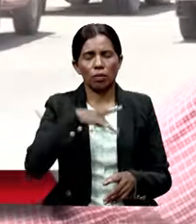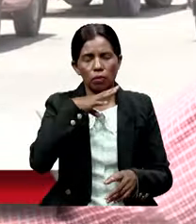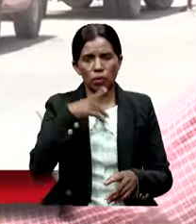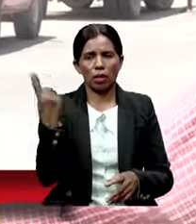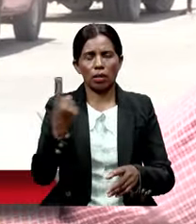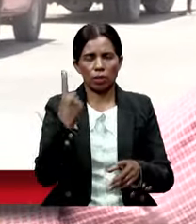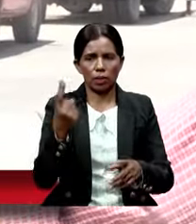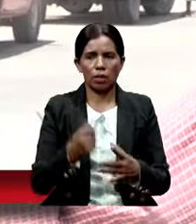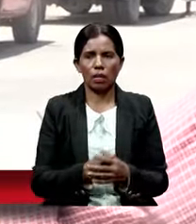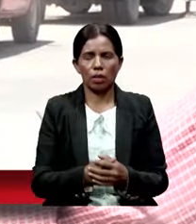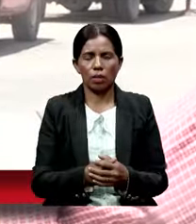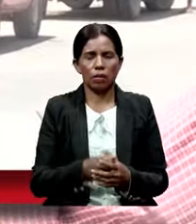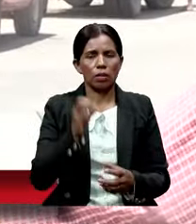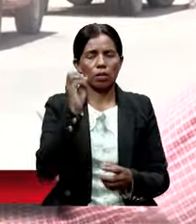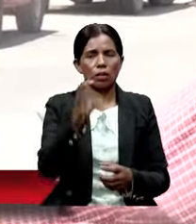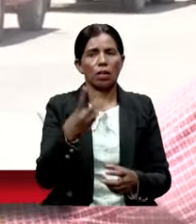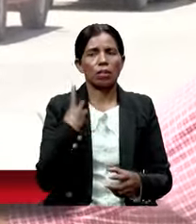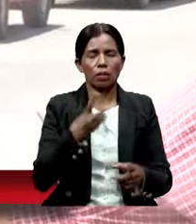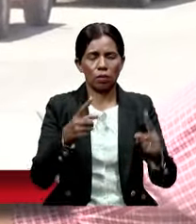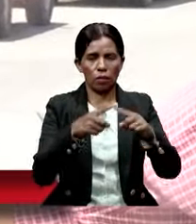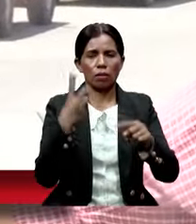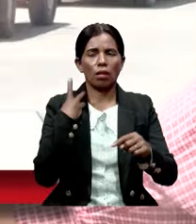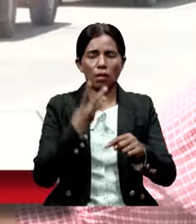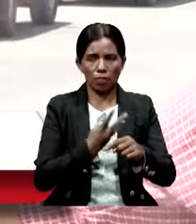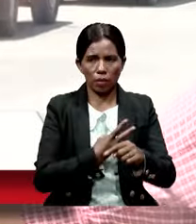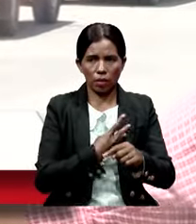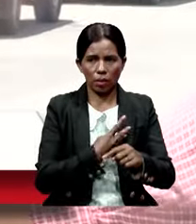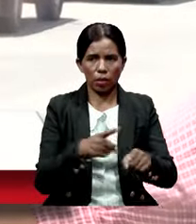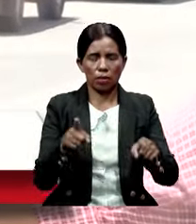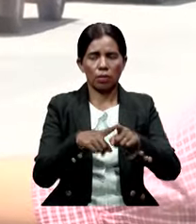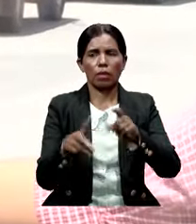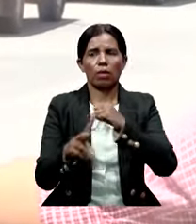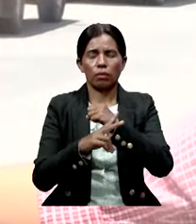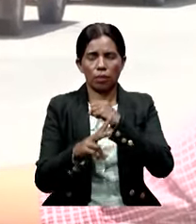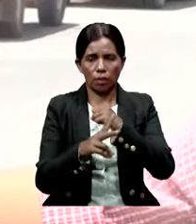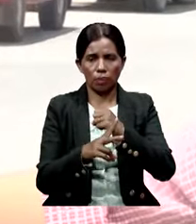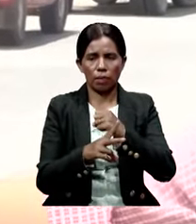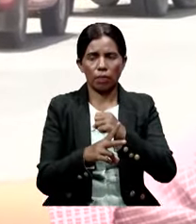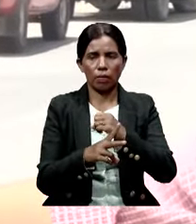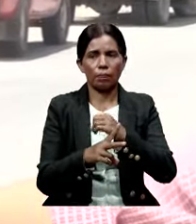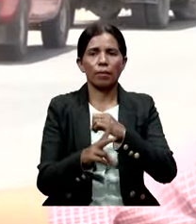ba, vale ta kuak to ami agora sai ai mak sai vitima ba